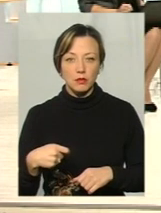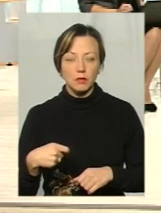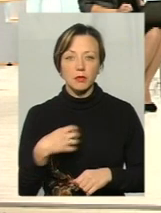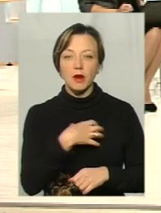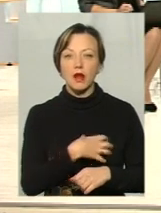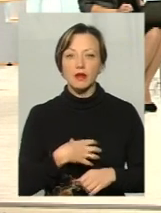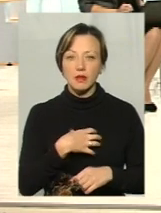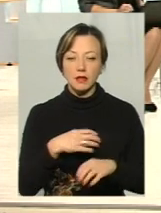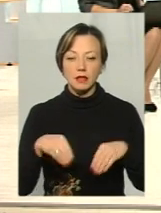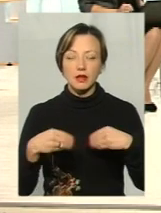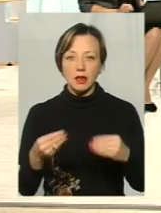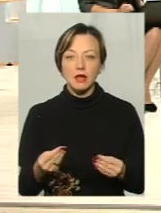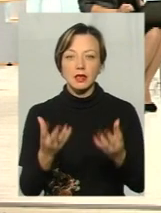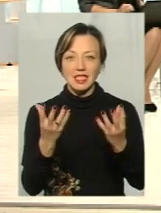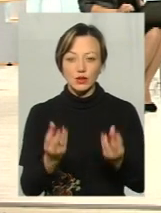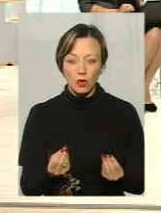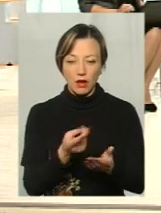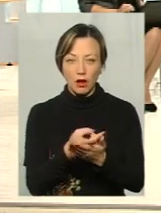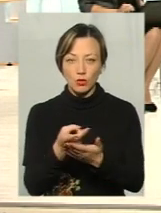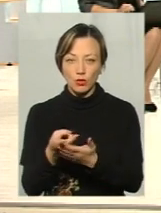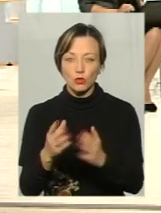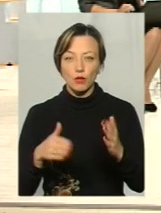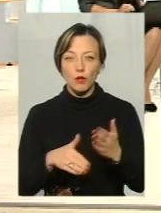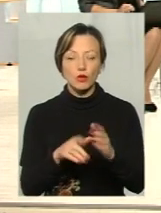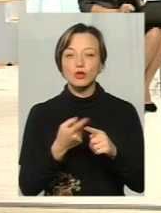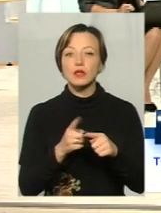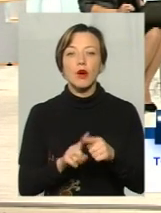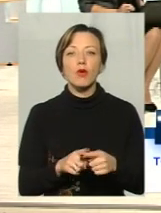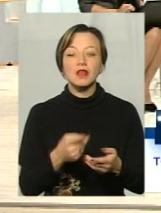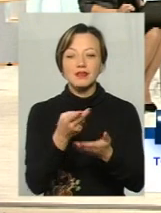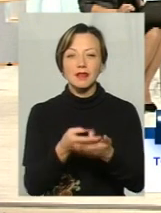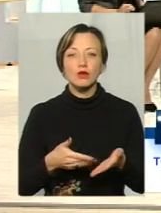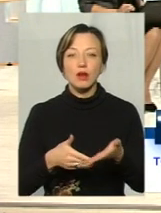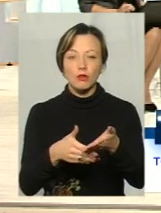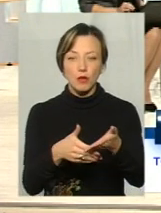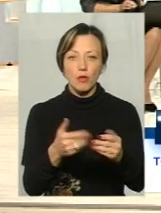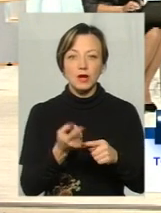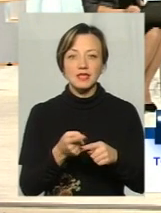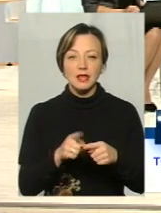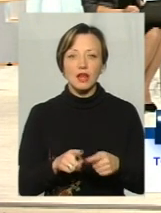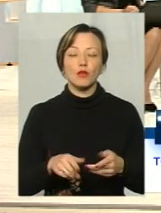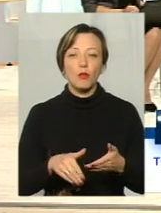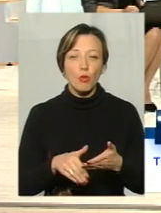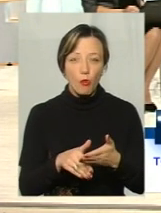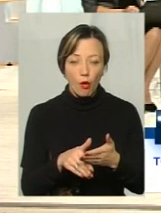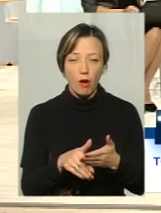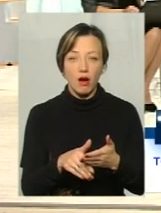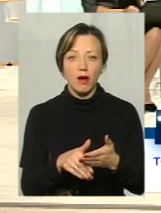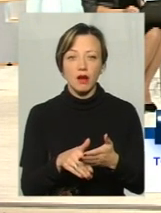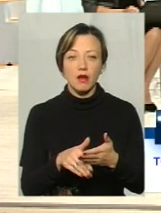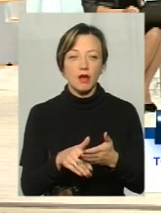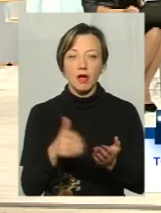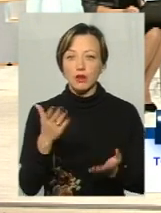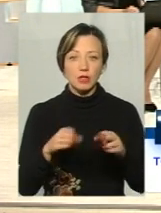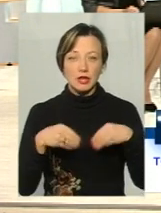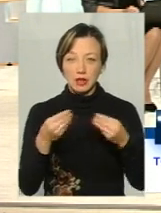пріоритет надання стаціонарної допомоги – це. Що таке стаціонарна допомога? Це допомога, якщо не надати